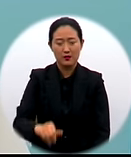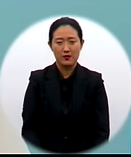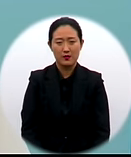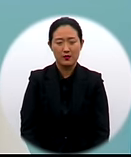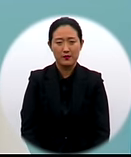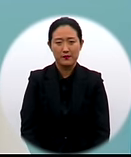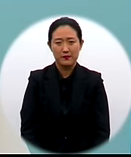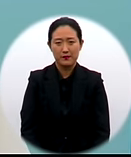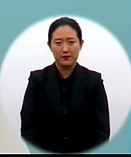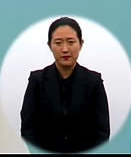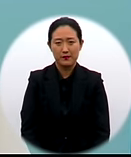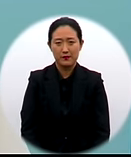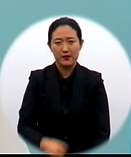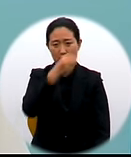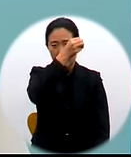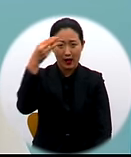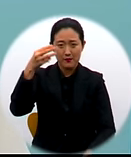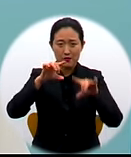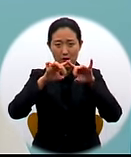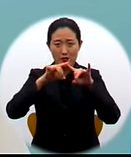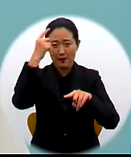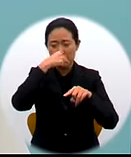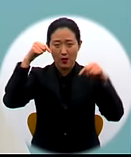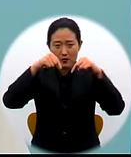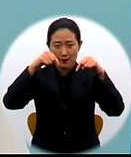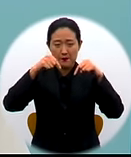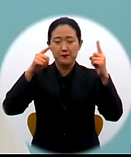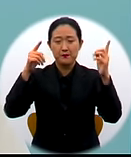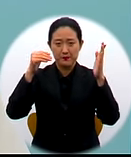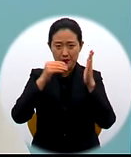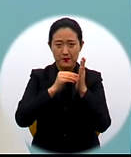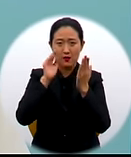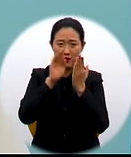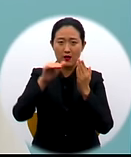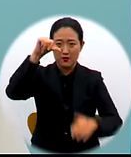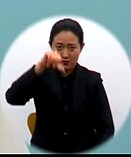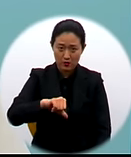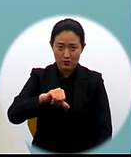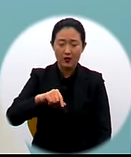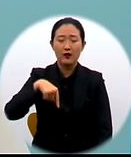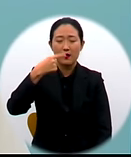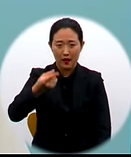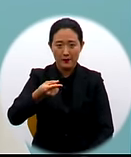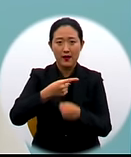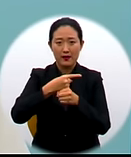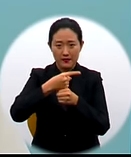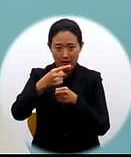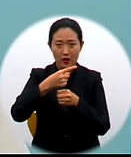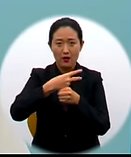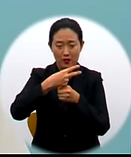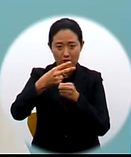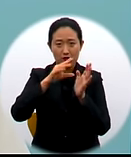썼는데 내가 불합격이라고 입력한 사람들이죠. 그 사람들이 그 해나 그 다음 해에 어느 회사의 면접에 합격했다는